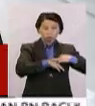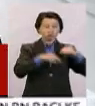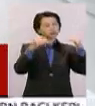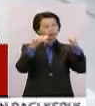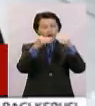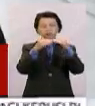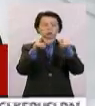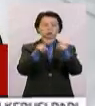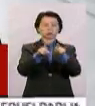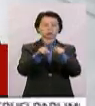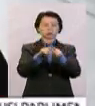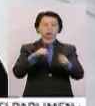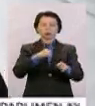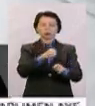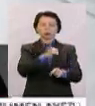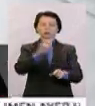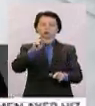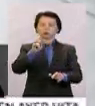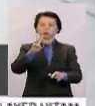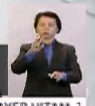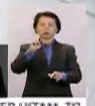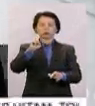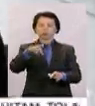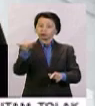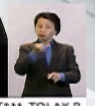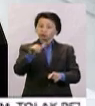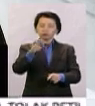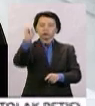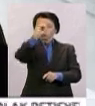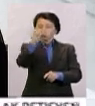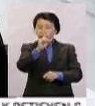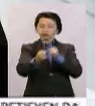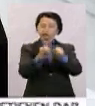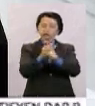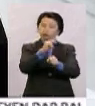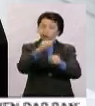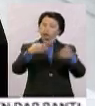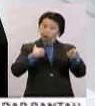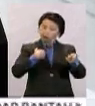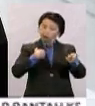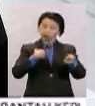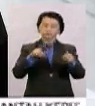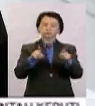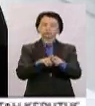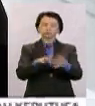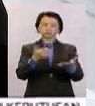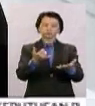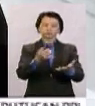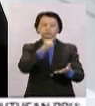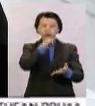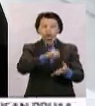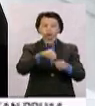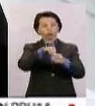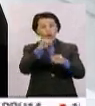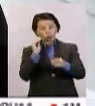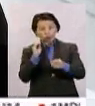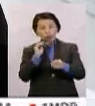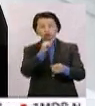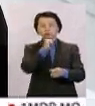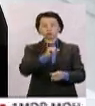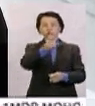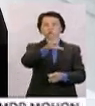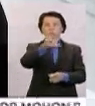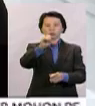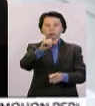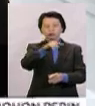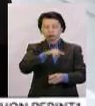sama seperti ahli KWSP yang lain seperti dividen tahunan ke atas skim persaraan, umur keluaran pada